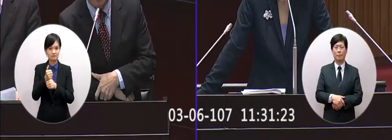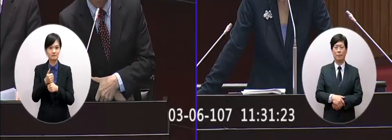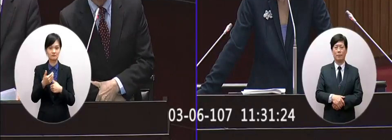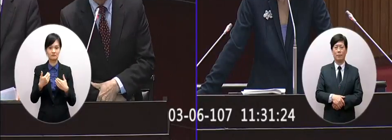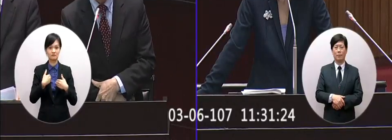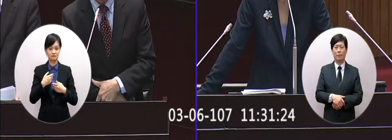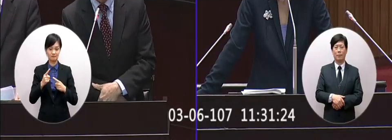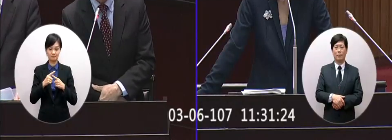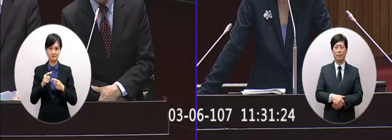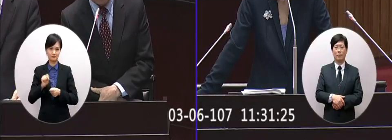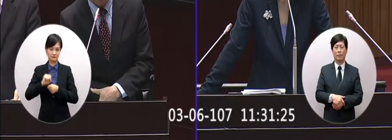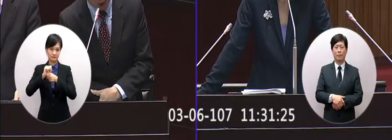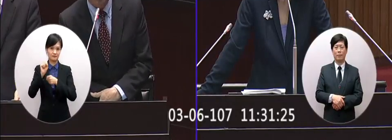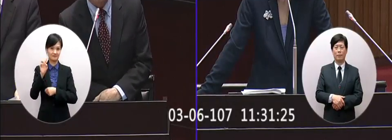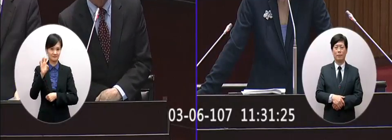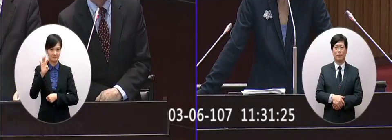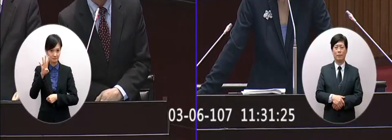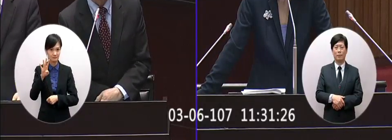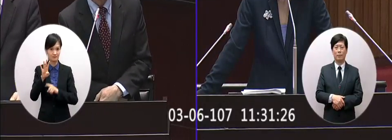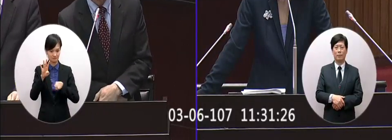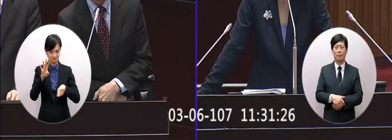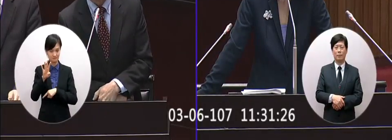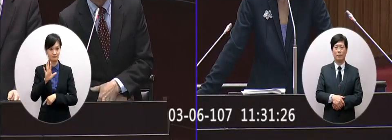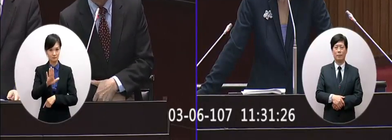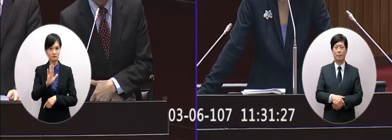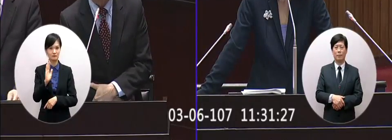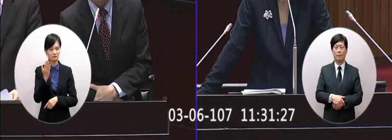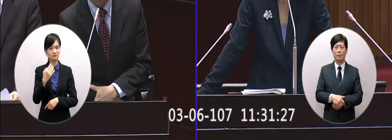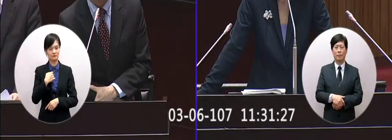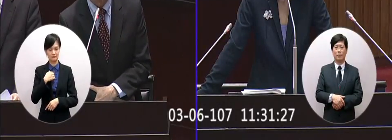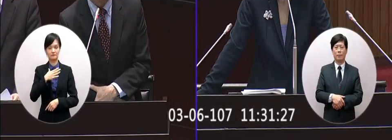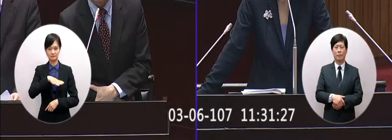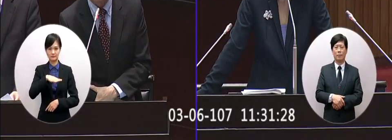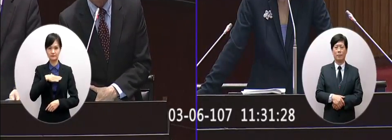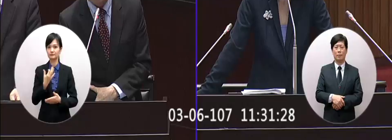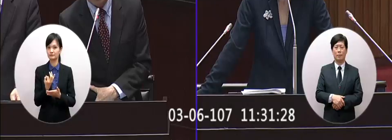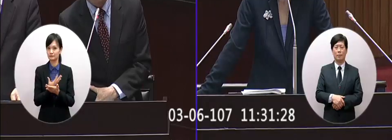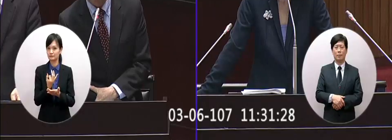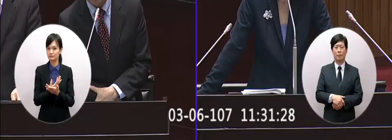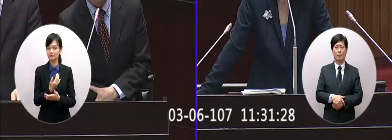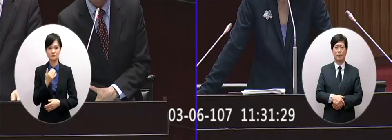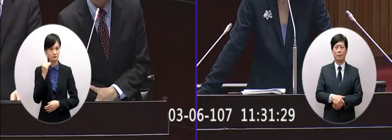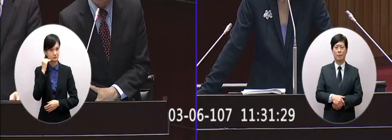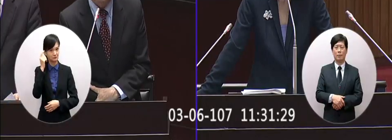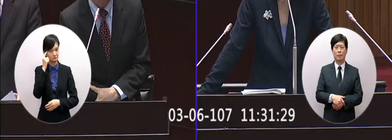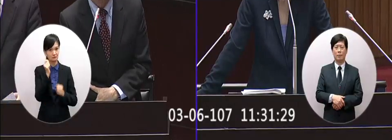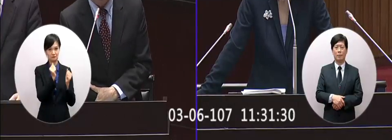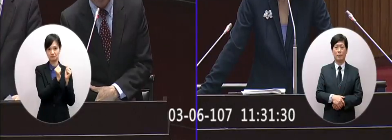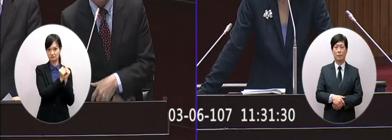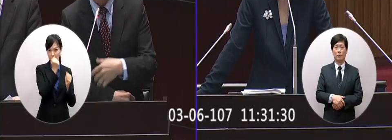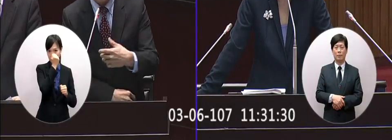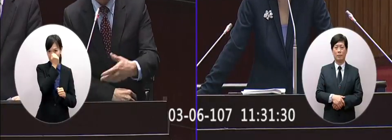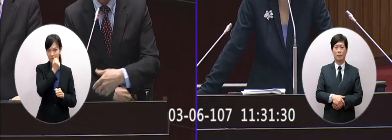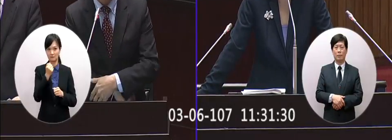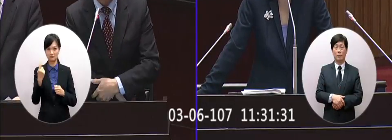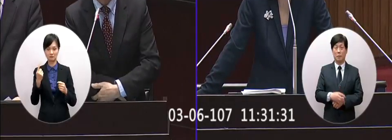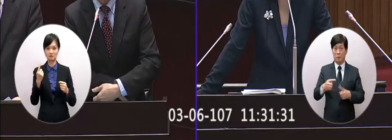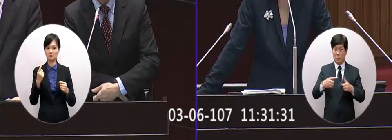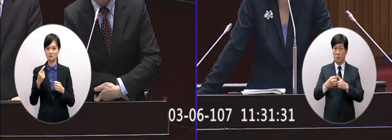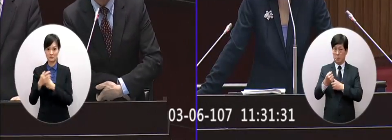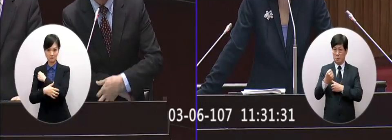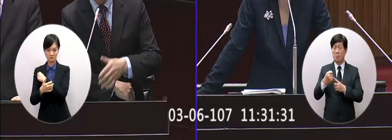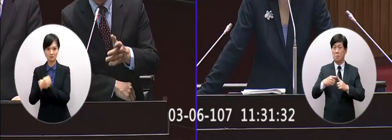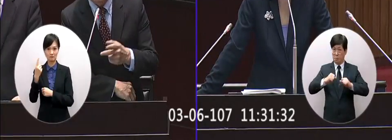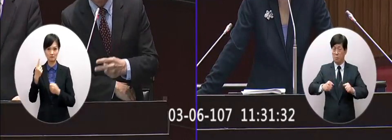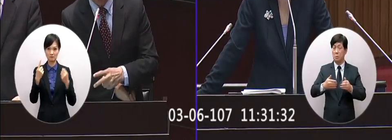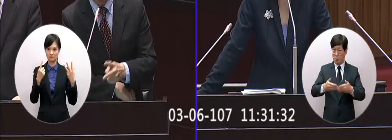一个增加。那当然这样还是不够的啦，因为、如果要达到1:8-10之间，可能还 人力很重要